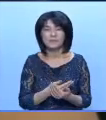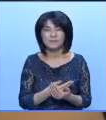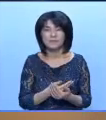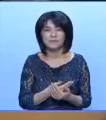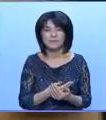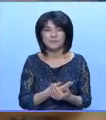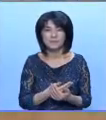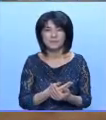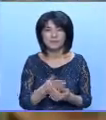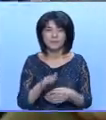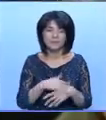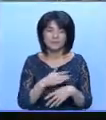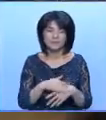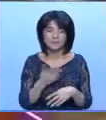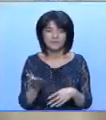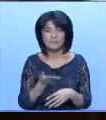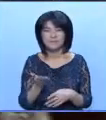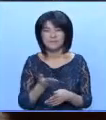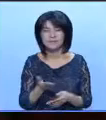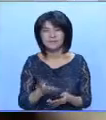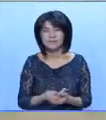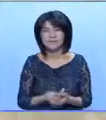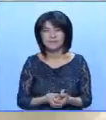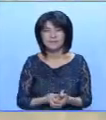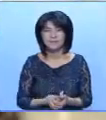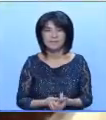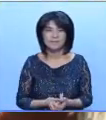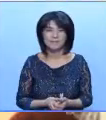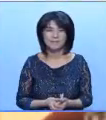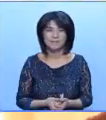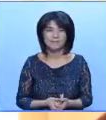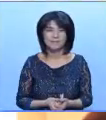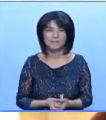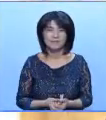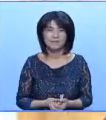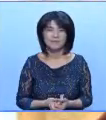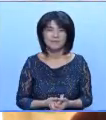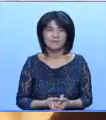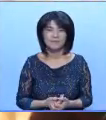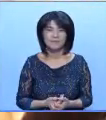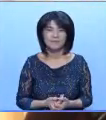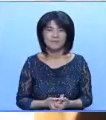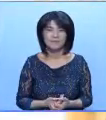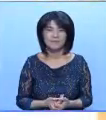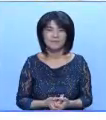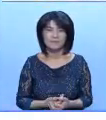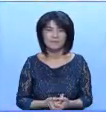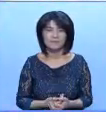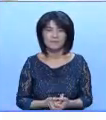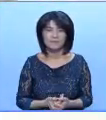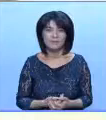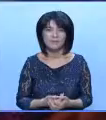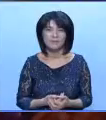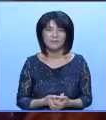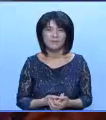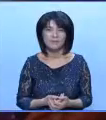Ой, молодец какая! Молодец, молодец! Помогать будешь, нет? Обязательно, дедушка!